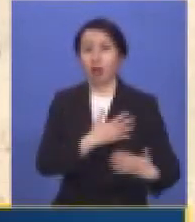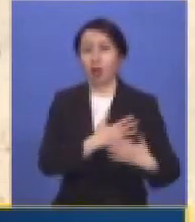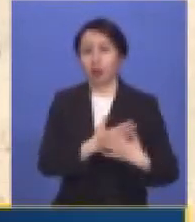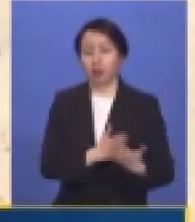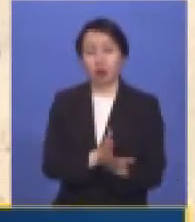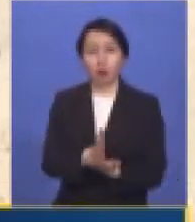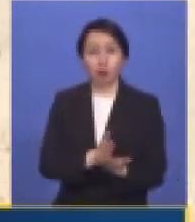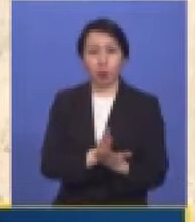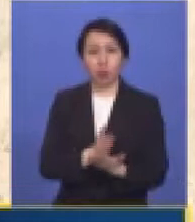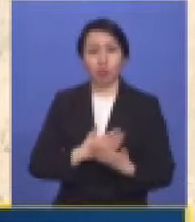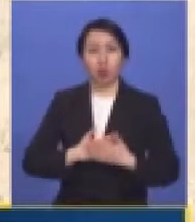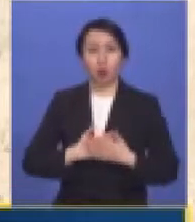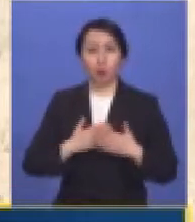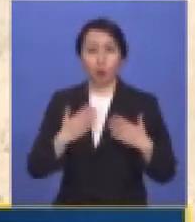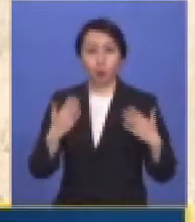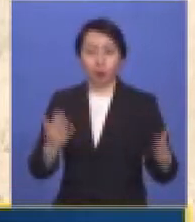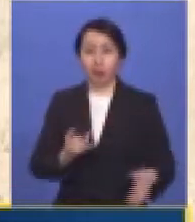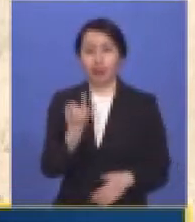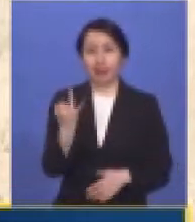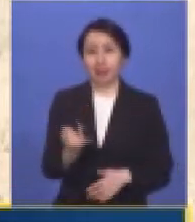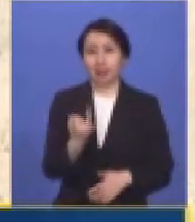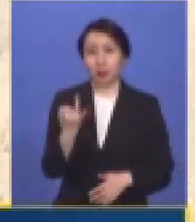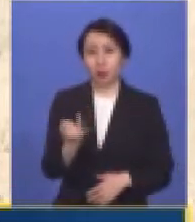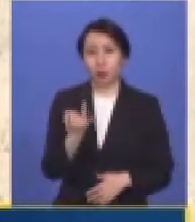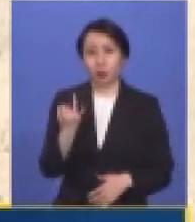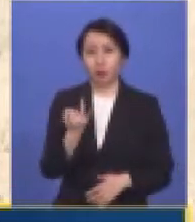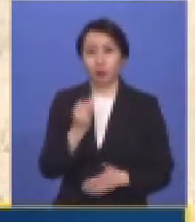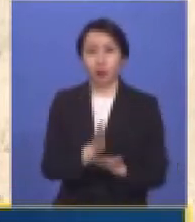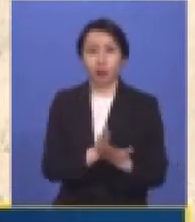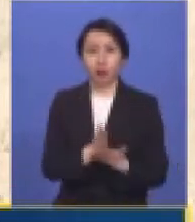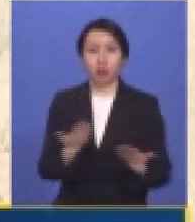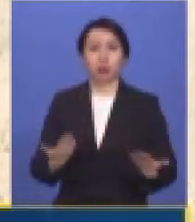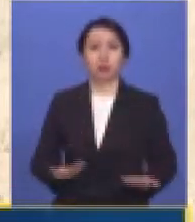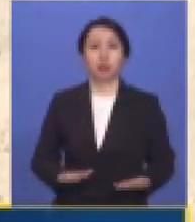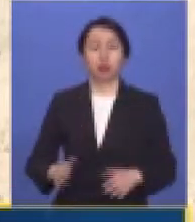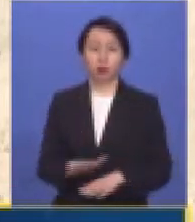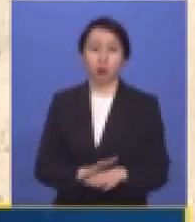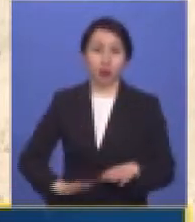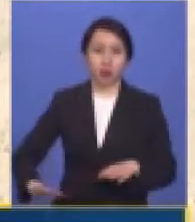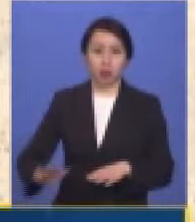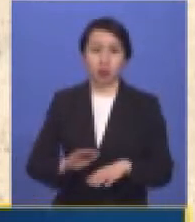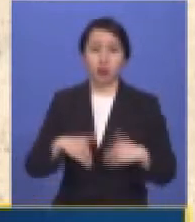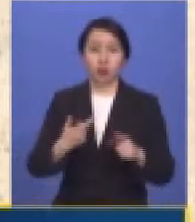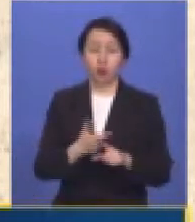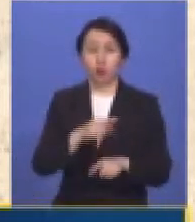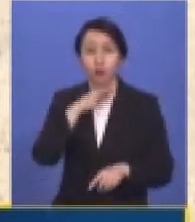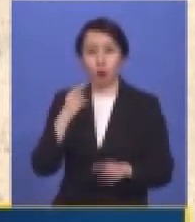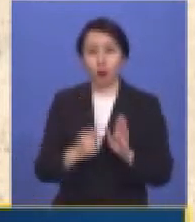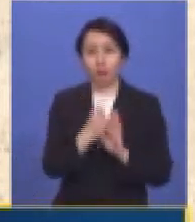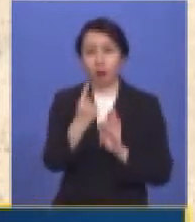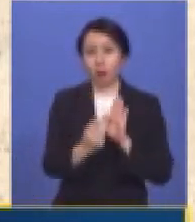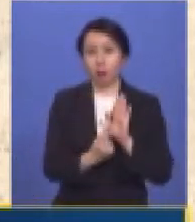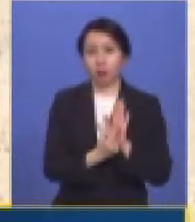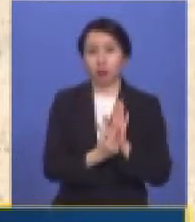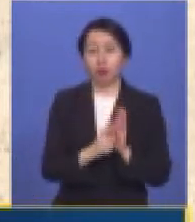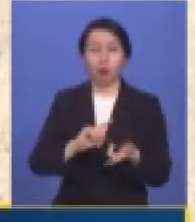политически, больше интересуются политической жизнью страны, вот, задают очень много вопросов по